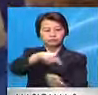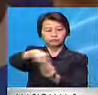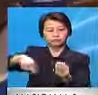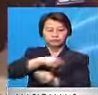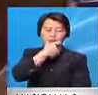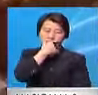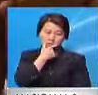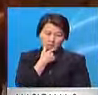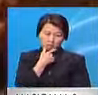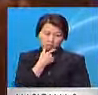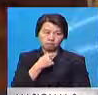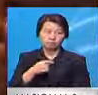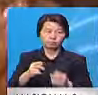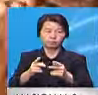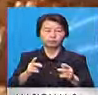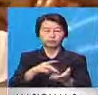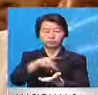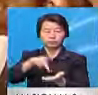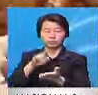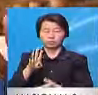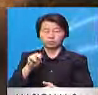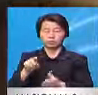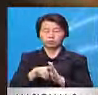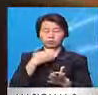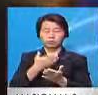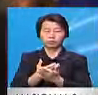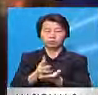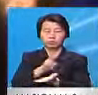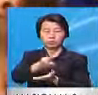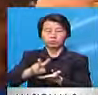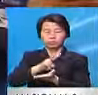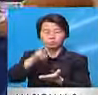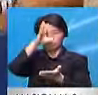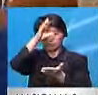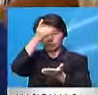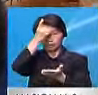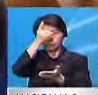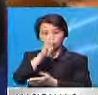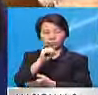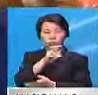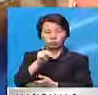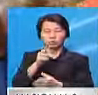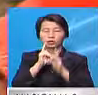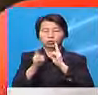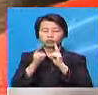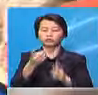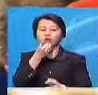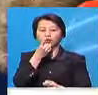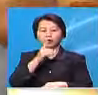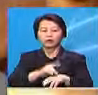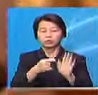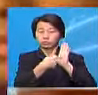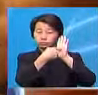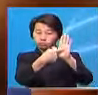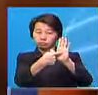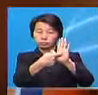Suasana sedih menyelubungi perkarangan Pusat Gerakan BN sebaik sahaja tayangan video arwah Datuk Wan Khairil dan ucapan Datin Mastura dipaparkan